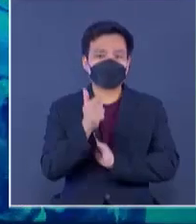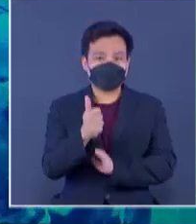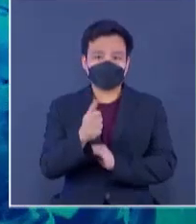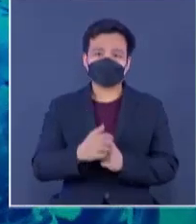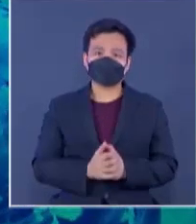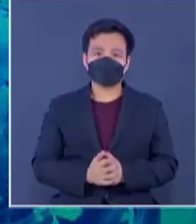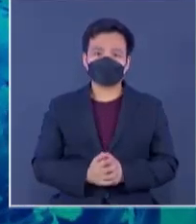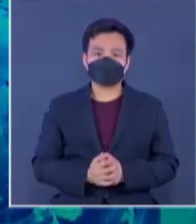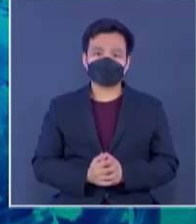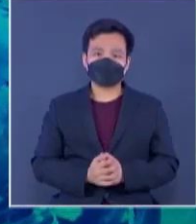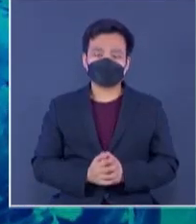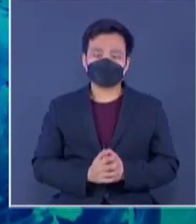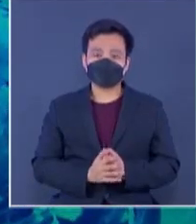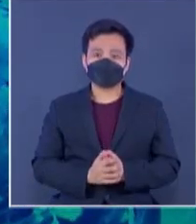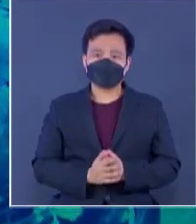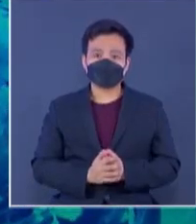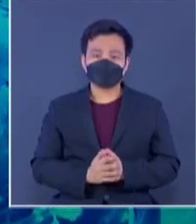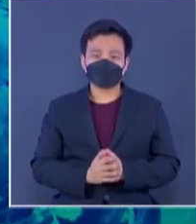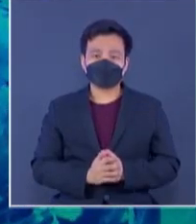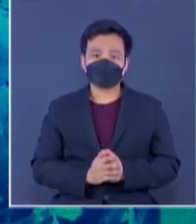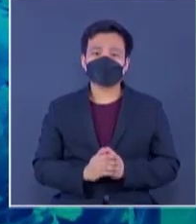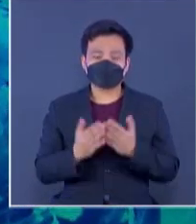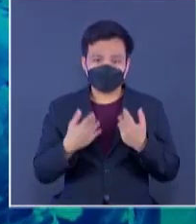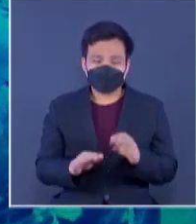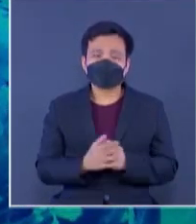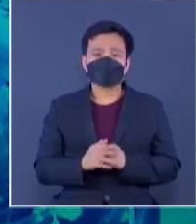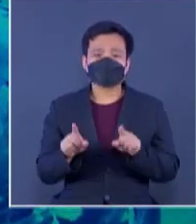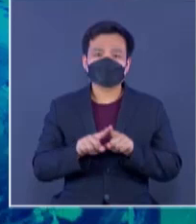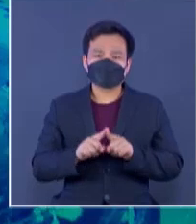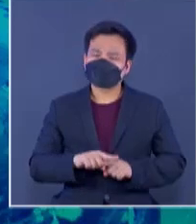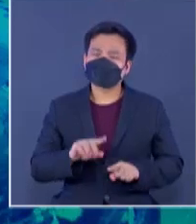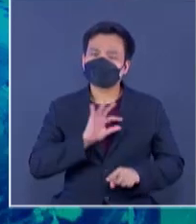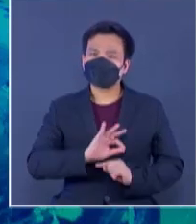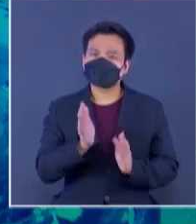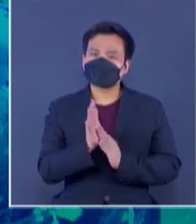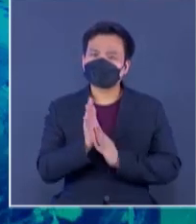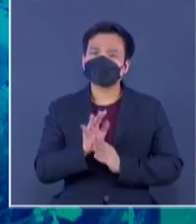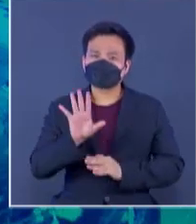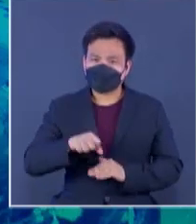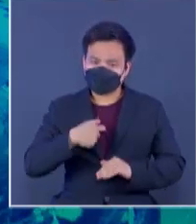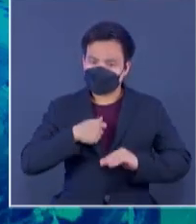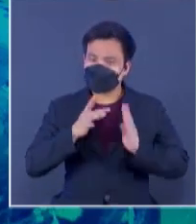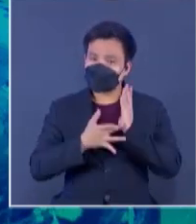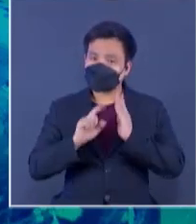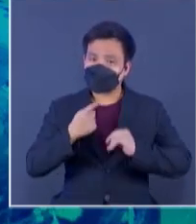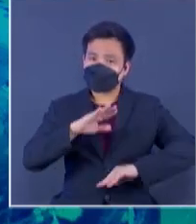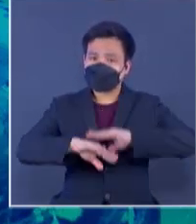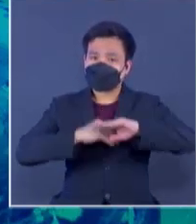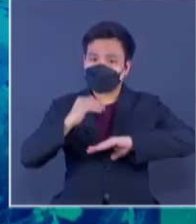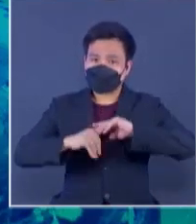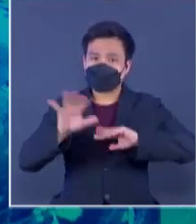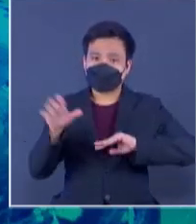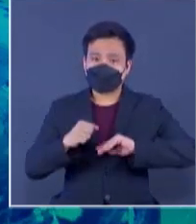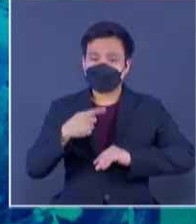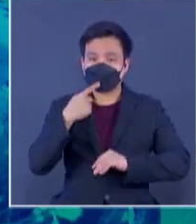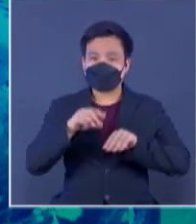ส่วนอีกเรื่องนึงนะคะที่น่าชื่นชมเหมือนกันแล้วก็เป็นเรื่องที่ต้องเร่งพัฒนาสามารถนำไปใช้ได้ทั่วประเทศเลยนะคะสำหรับผลงานการวิจัย